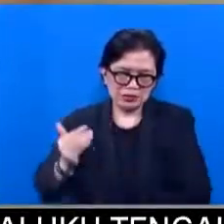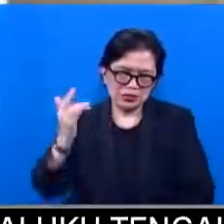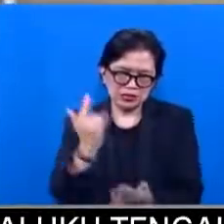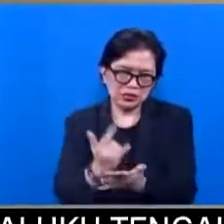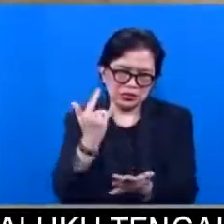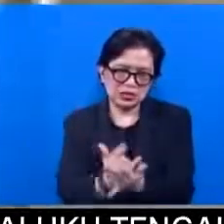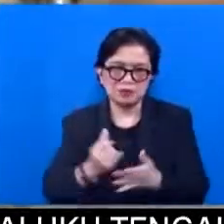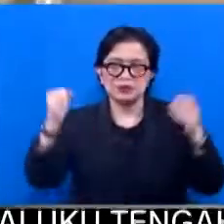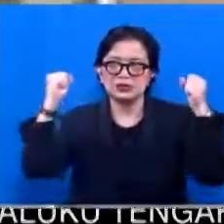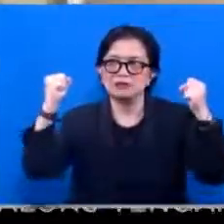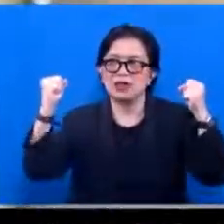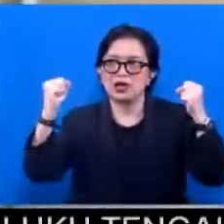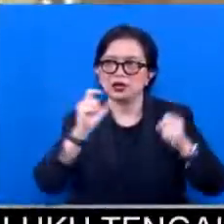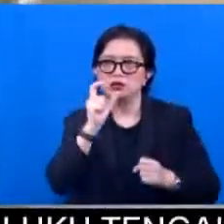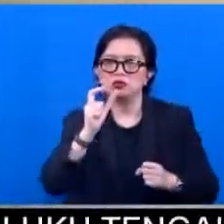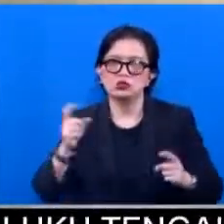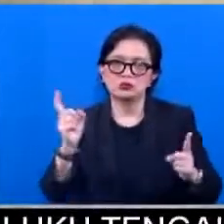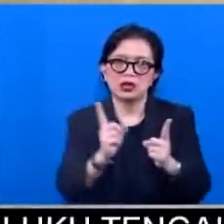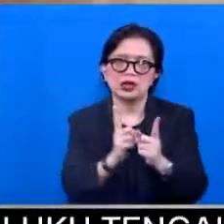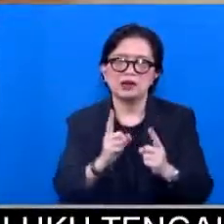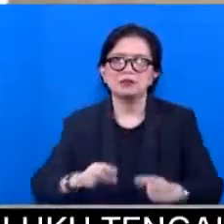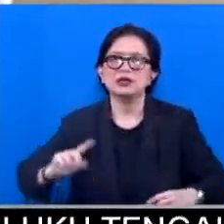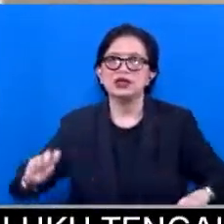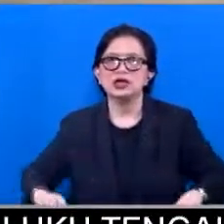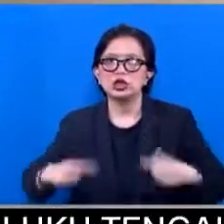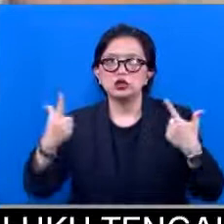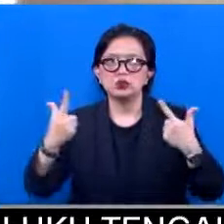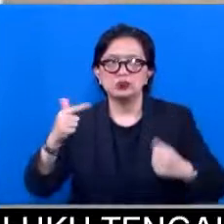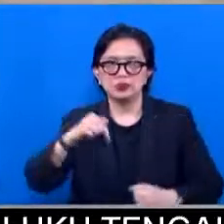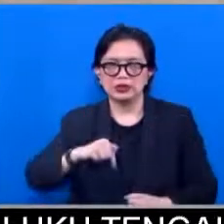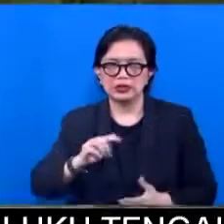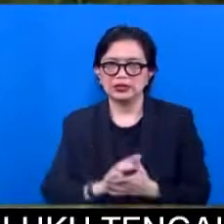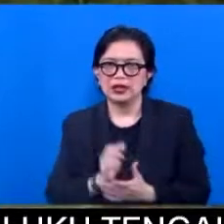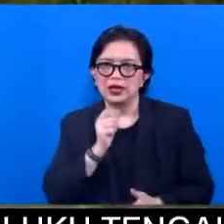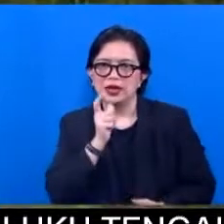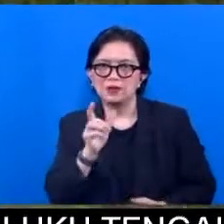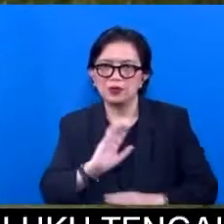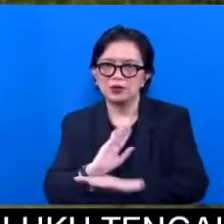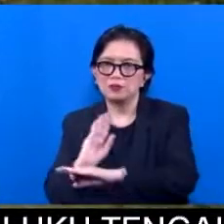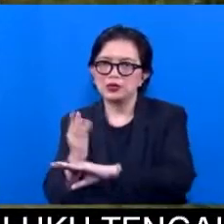Robi Sohwan Amin, Banyumas, Jawa Tengah.